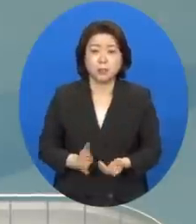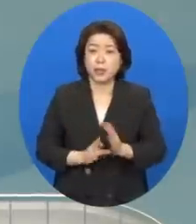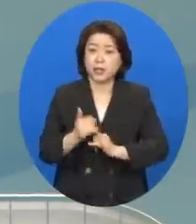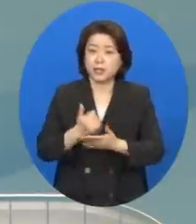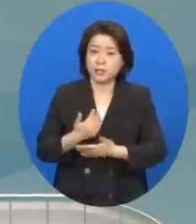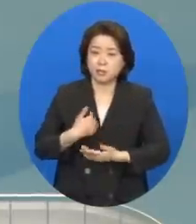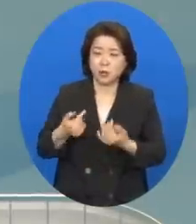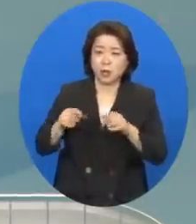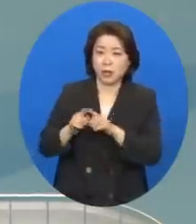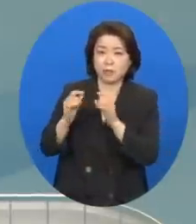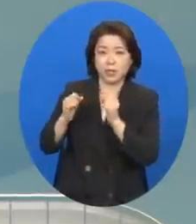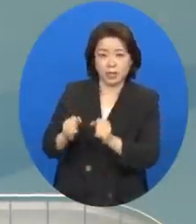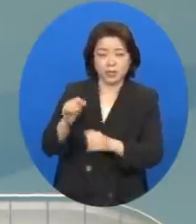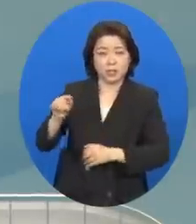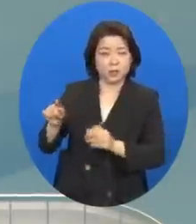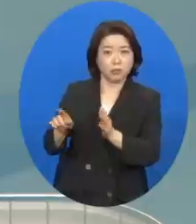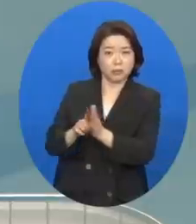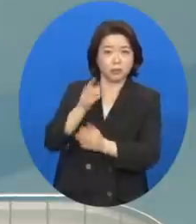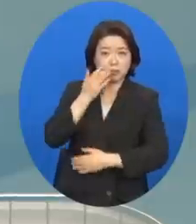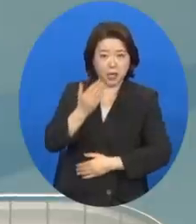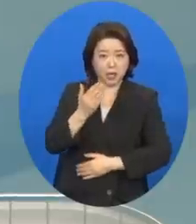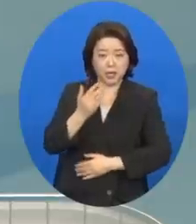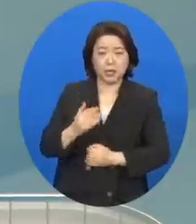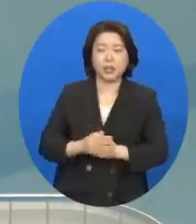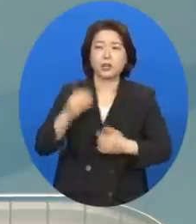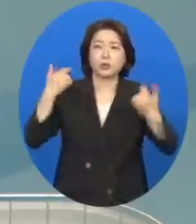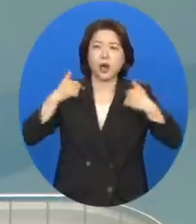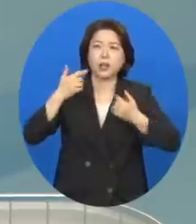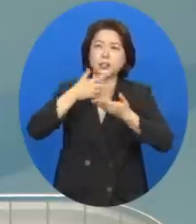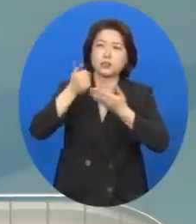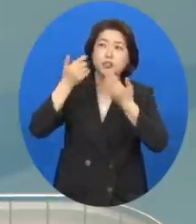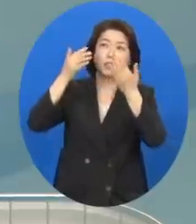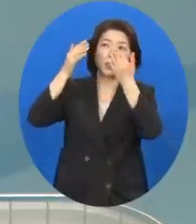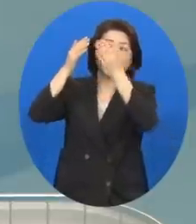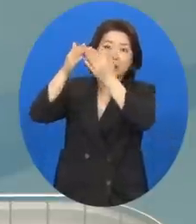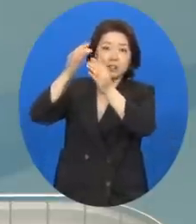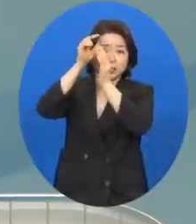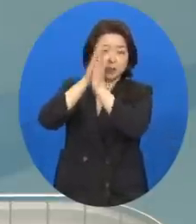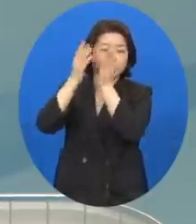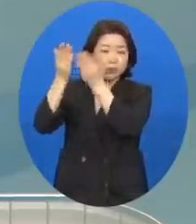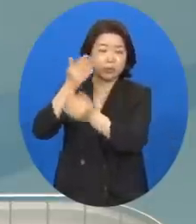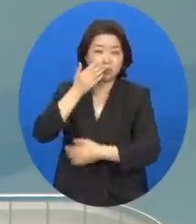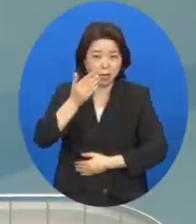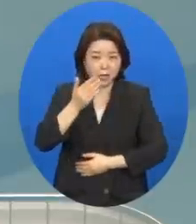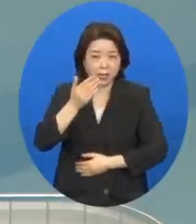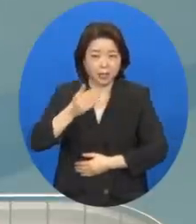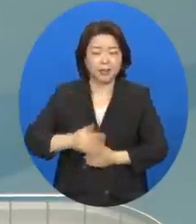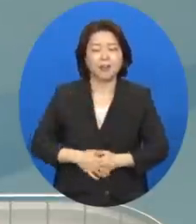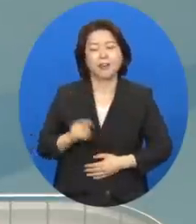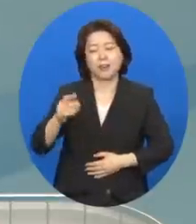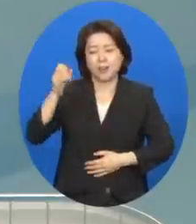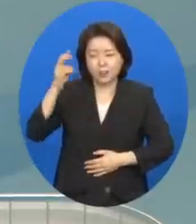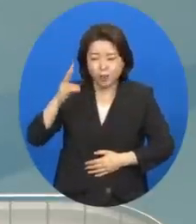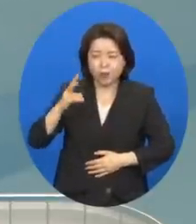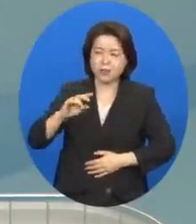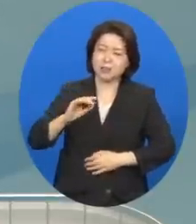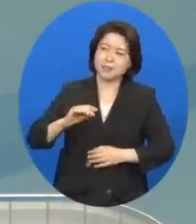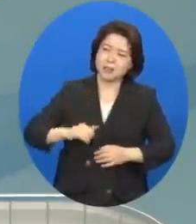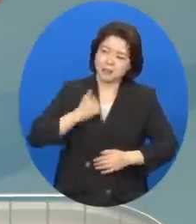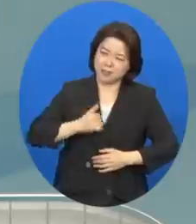나와 함께 계신 게 믿어지고 늘 주님께 기도할 수 있다는 거, 심지어 떼쓸 수 있다는 거,